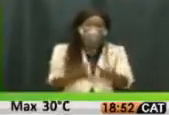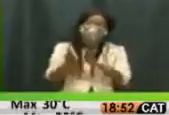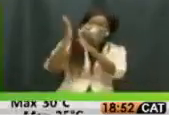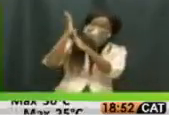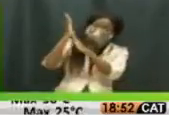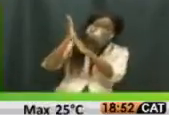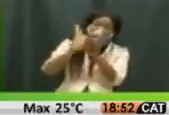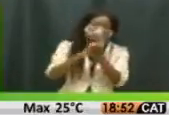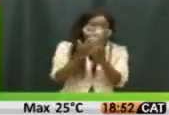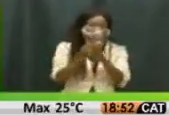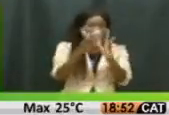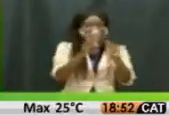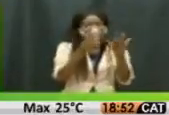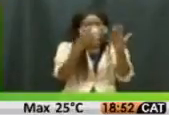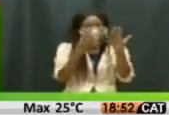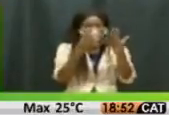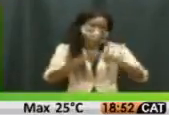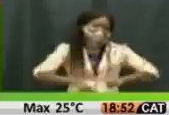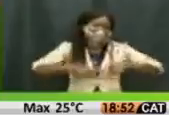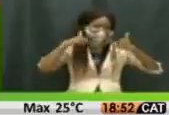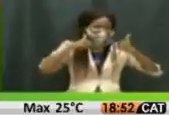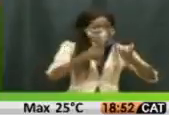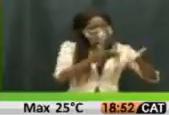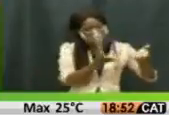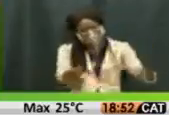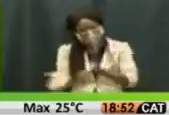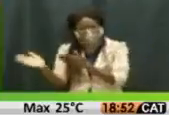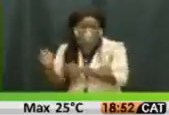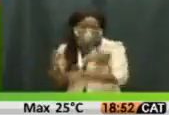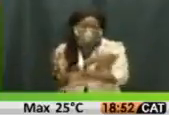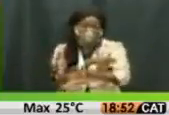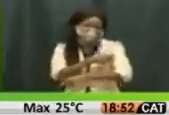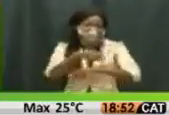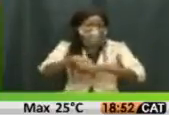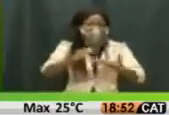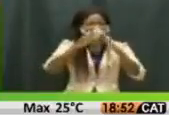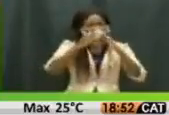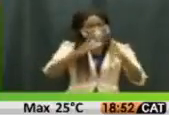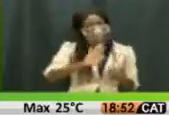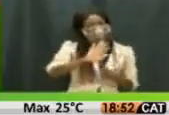ATN achira ndipo atulutsidwa abwerera kumanyumba kwao.